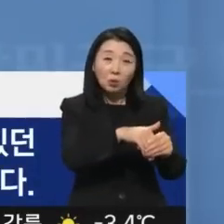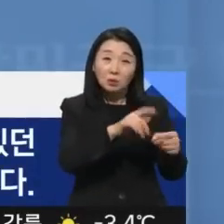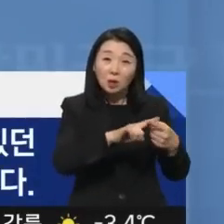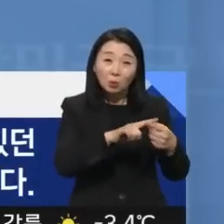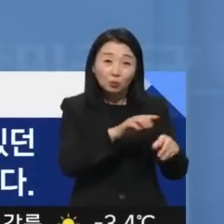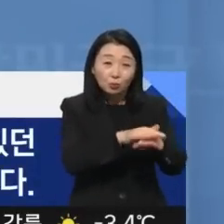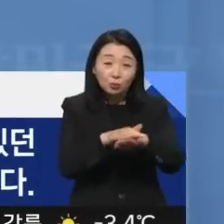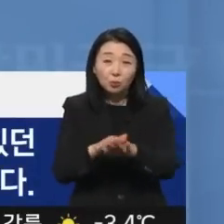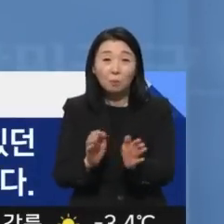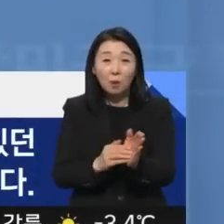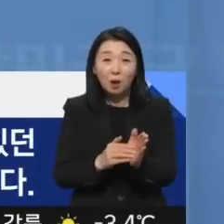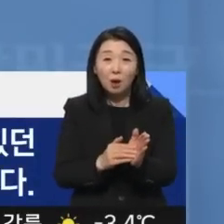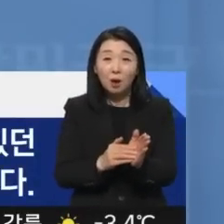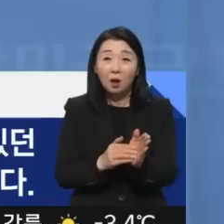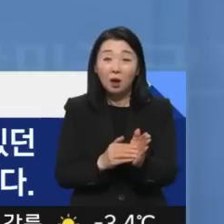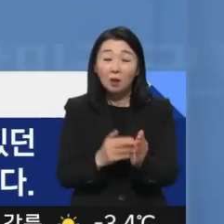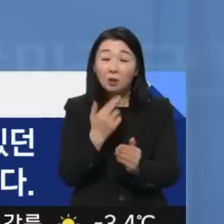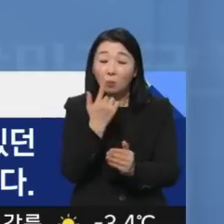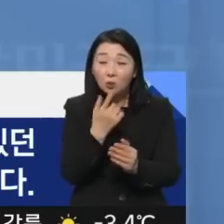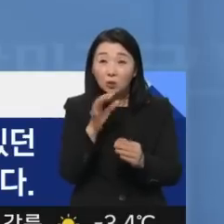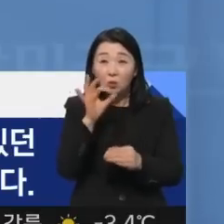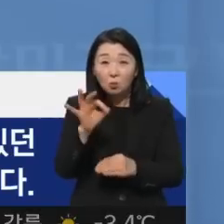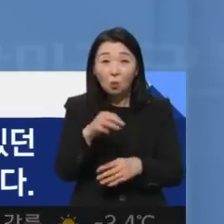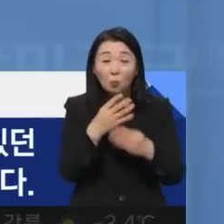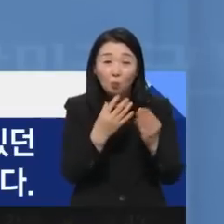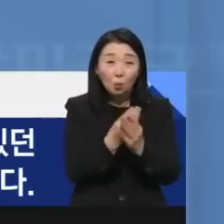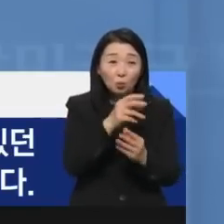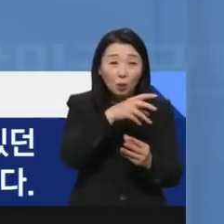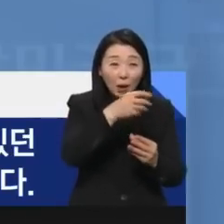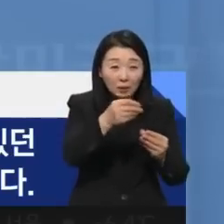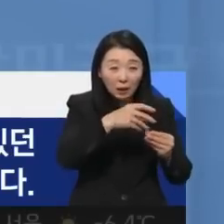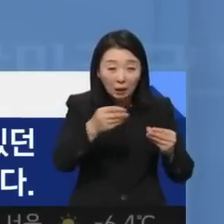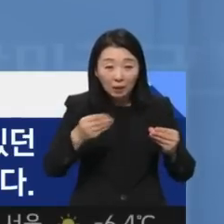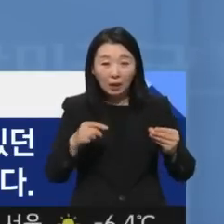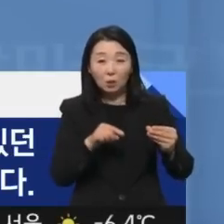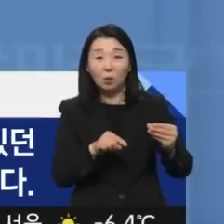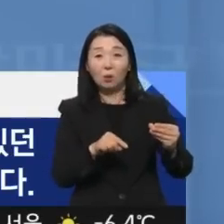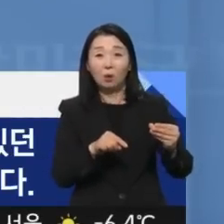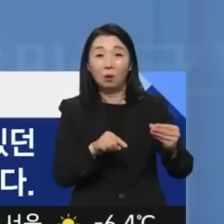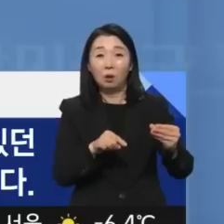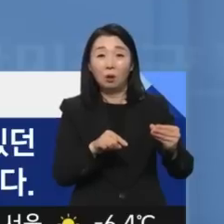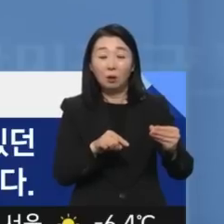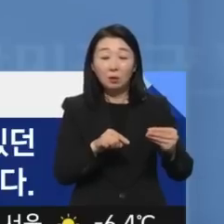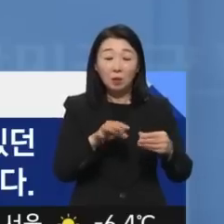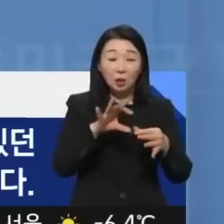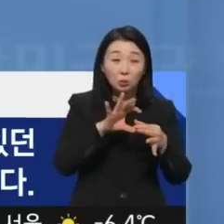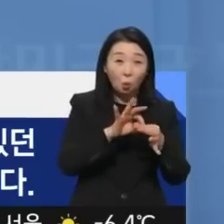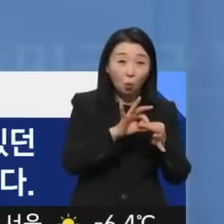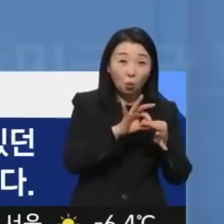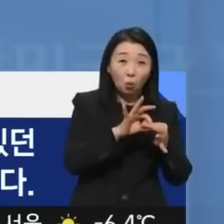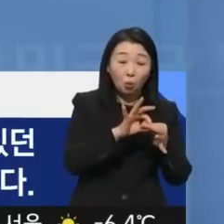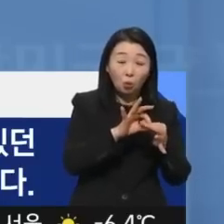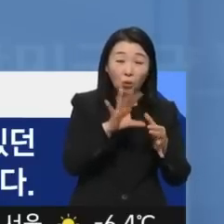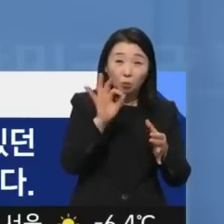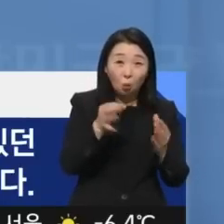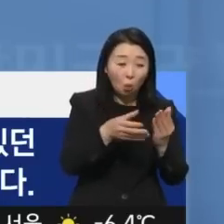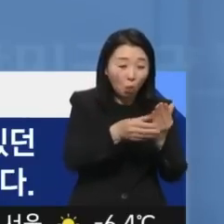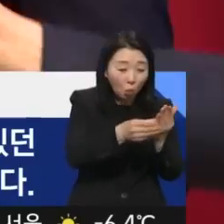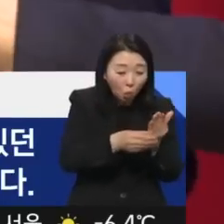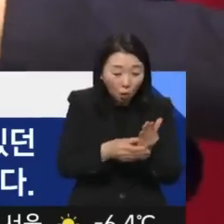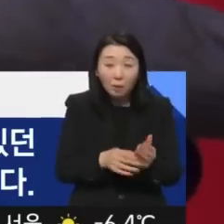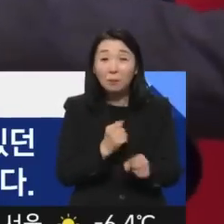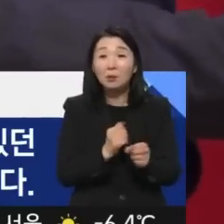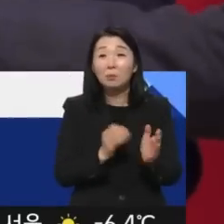이거를 봉투에 있던 돈을 하나씩 하나씩 전부 꺼내서 이렇게 돈 뭉치로 검찰이 만든